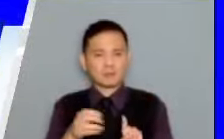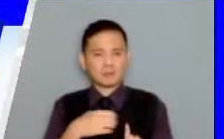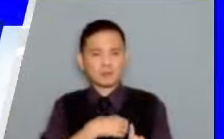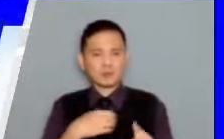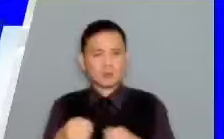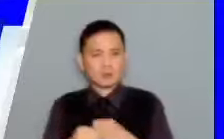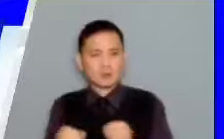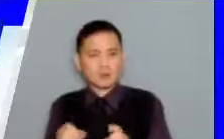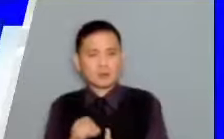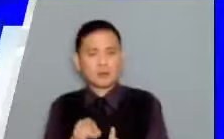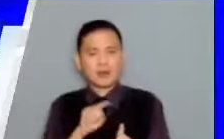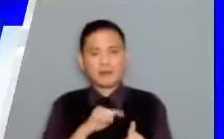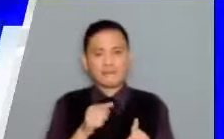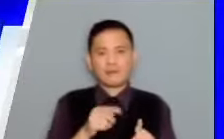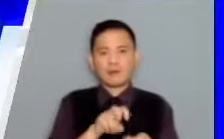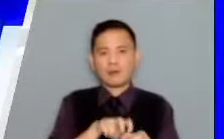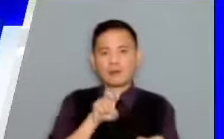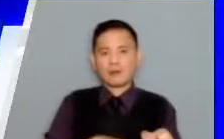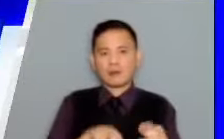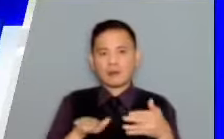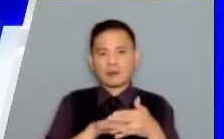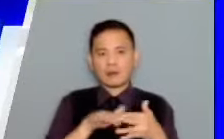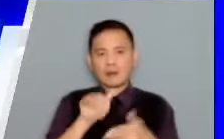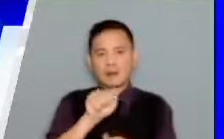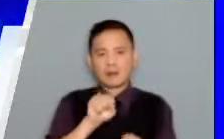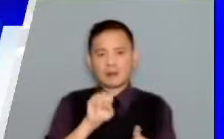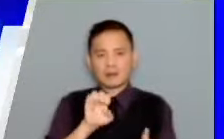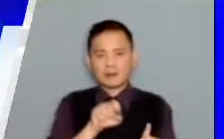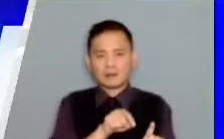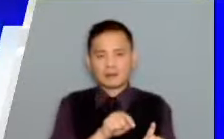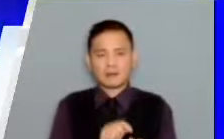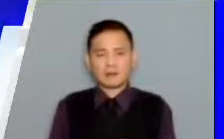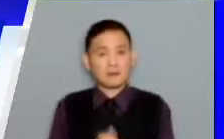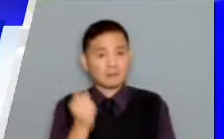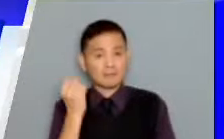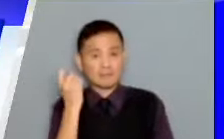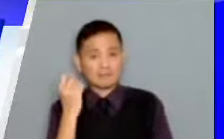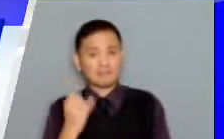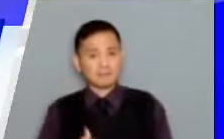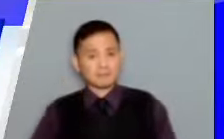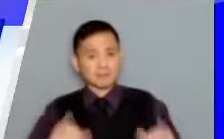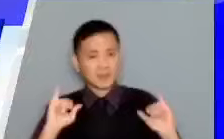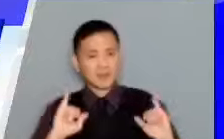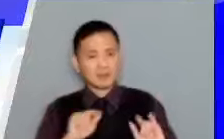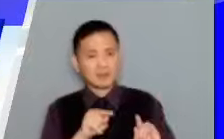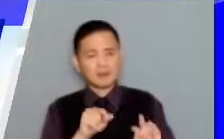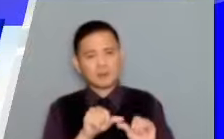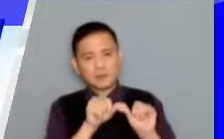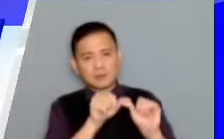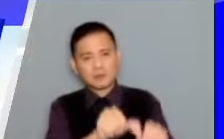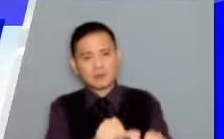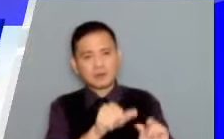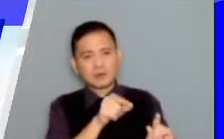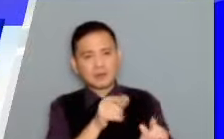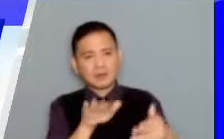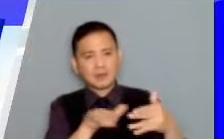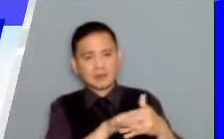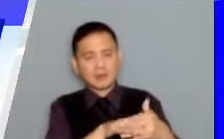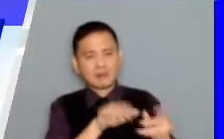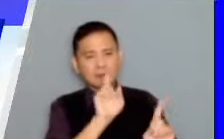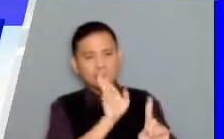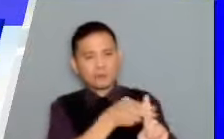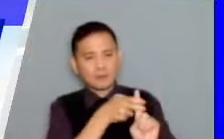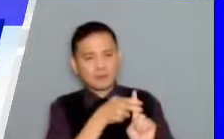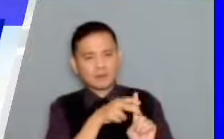sabungero sa Manila Arena ibig sabihin Tuloy pa rin ang mga kasong kidnapping at serious illegal detention laban sa anim na security